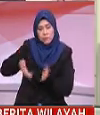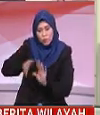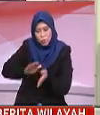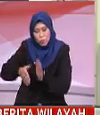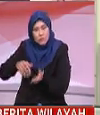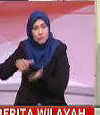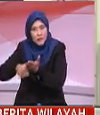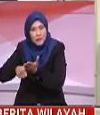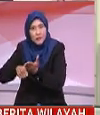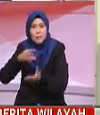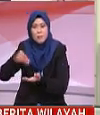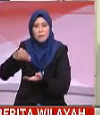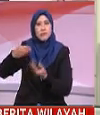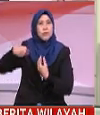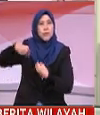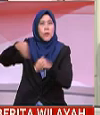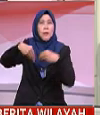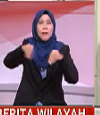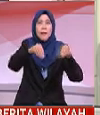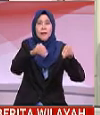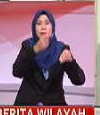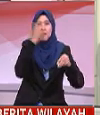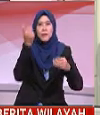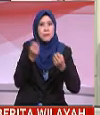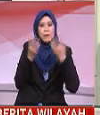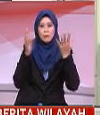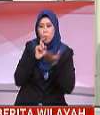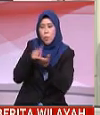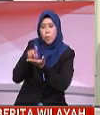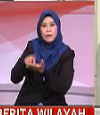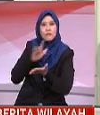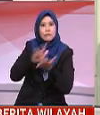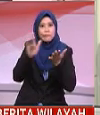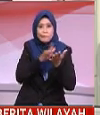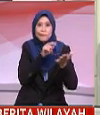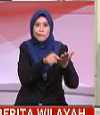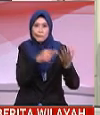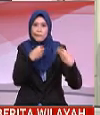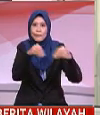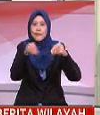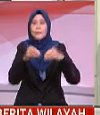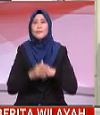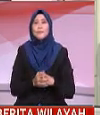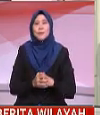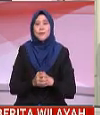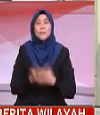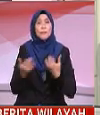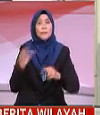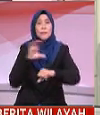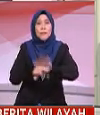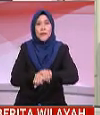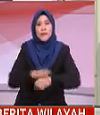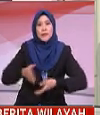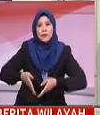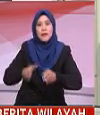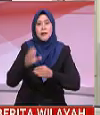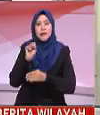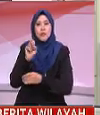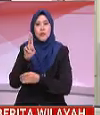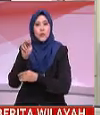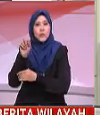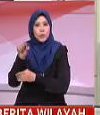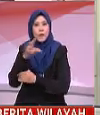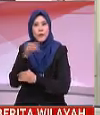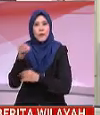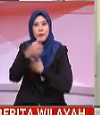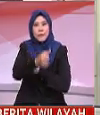selepas mendapat permintaan daripada pembeli menerusi aplikasi sosial. Tangkapan dilakukan di Jalan Setutong dan sebuah